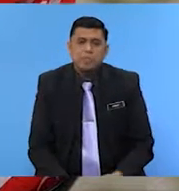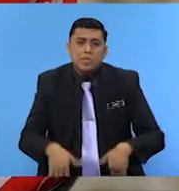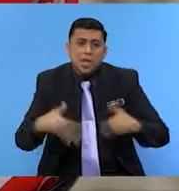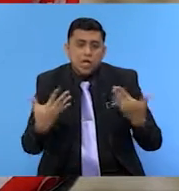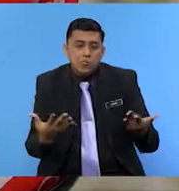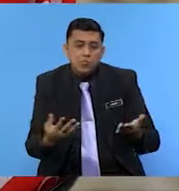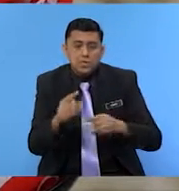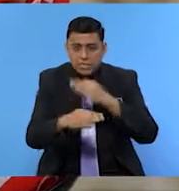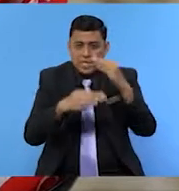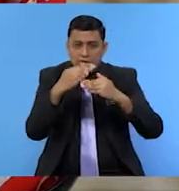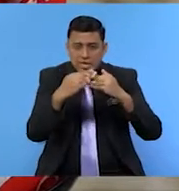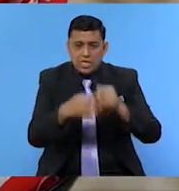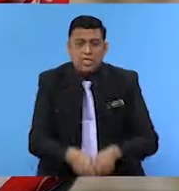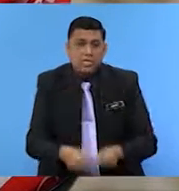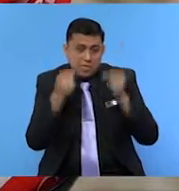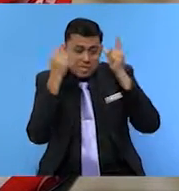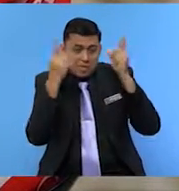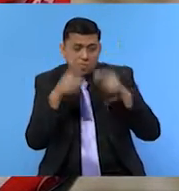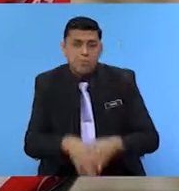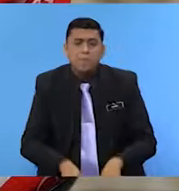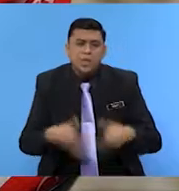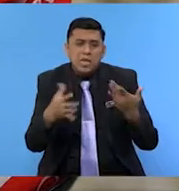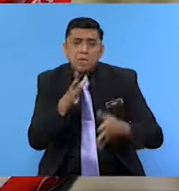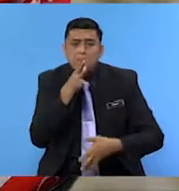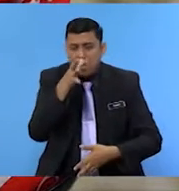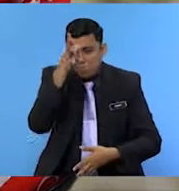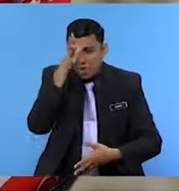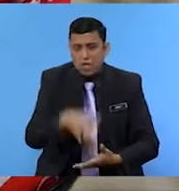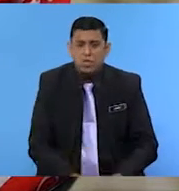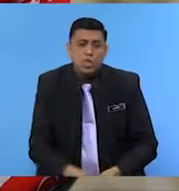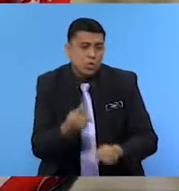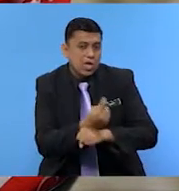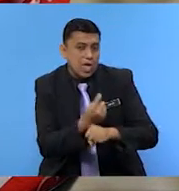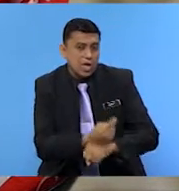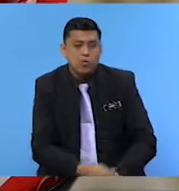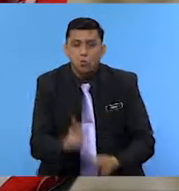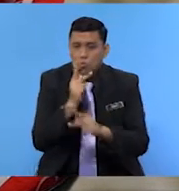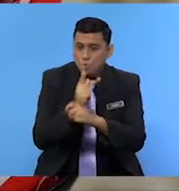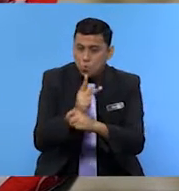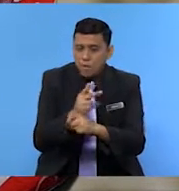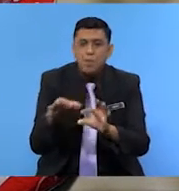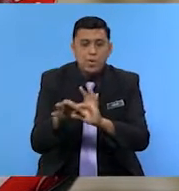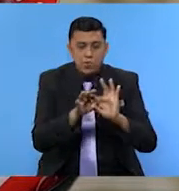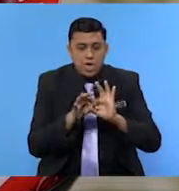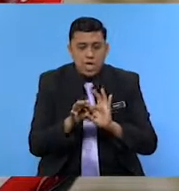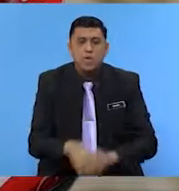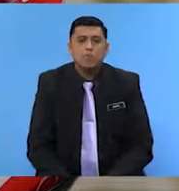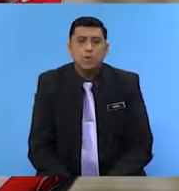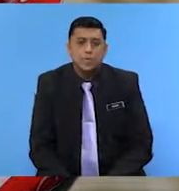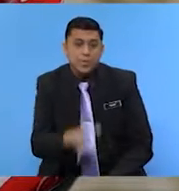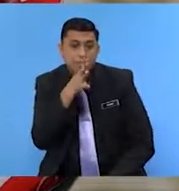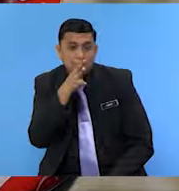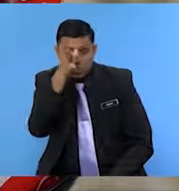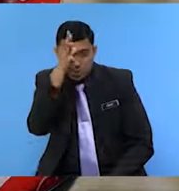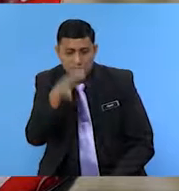masyarakat tentang perpaduan, bagaimana ibu bapa itu berperanan untuk mengukuhkan perpaduan? Ya, betul, Cikgu Narizan. Ibu